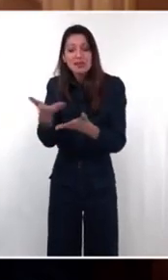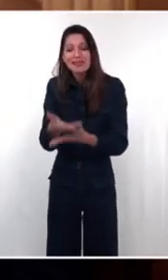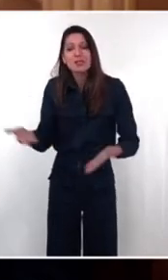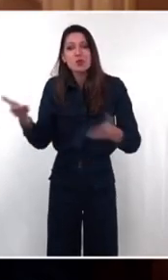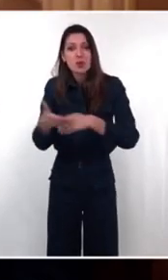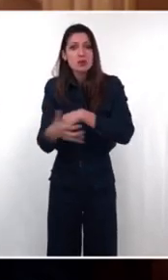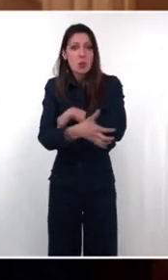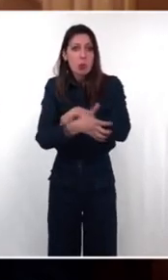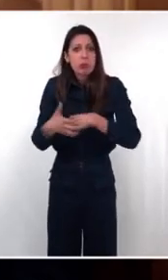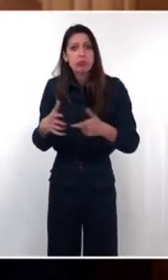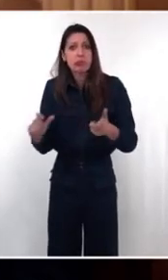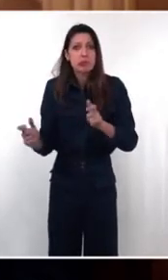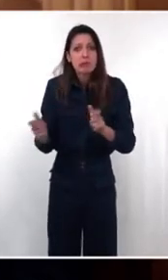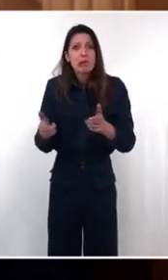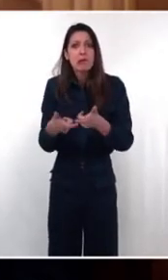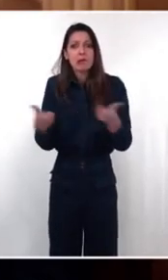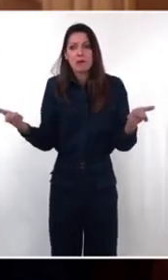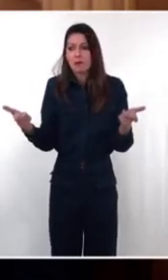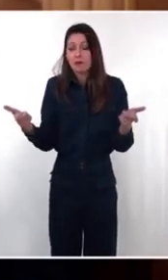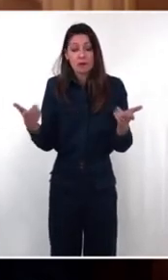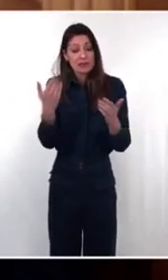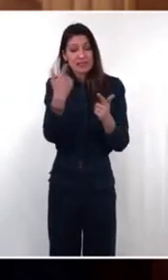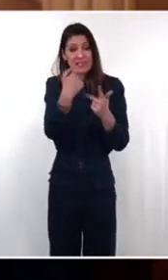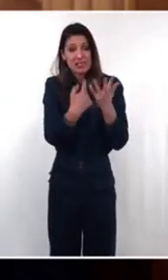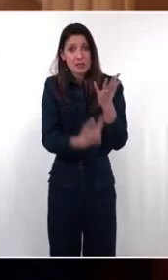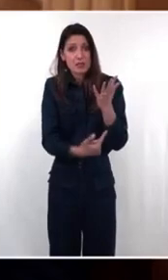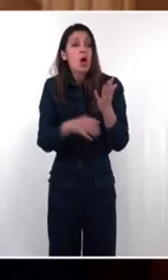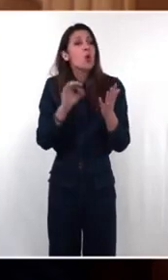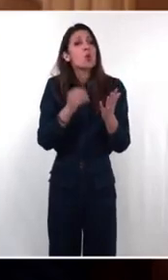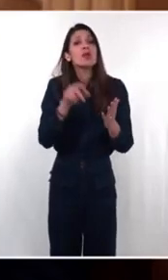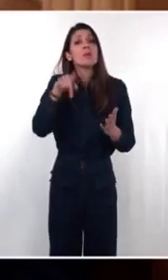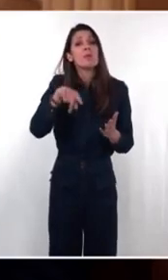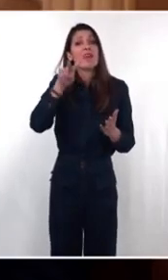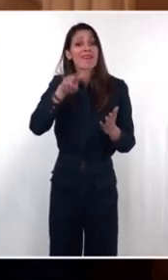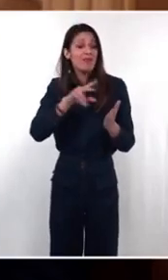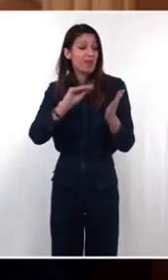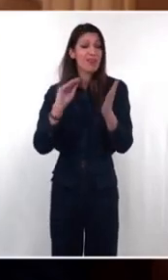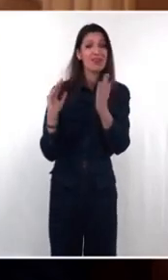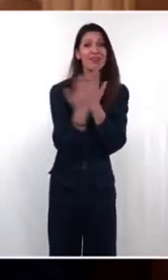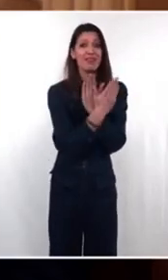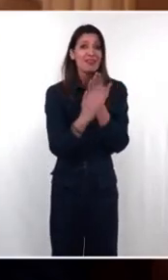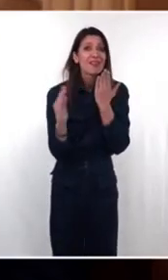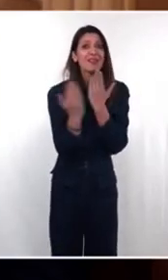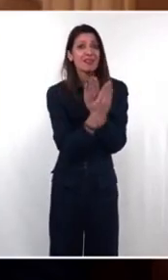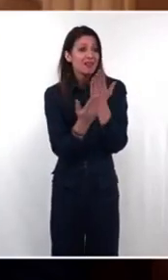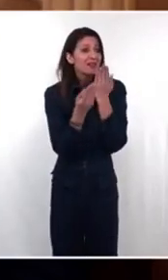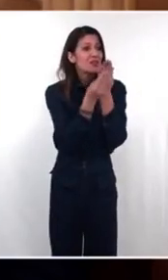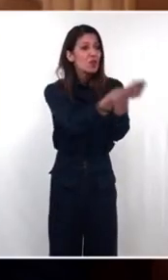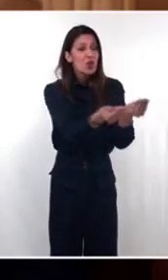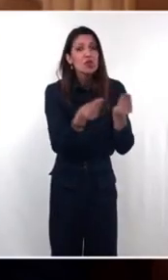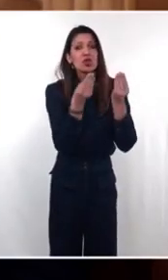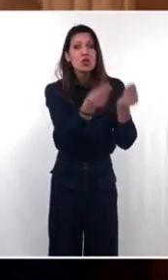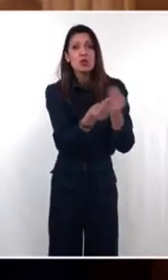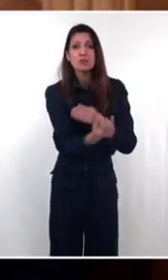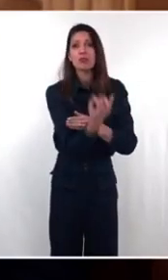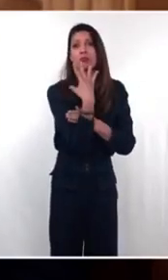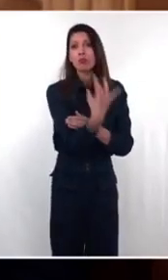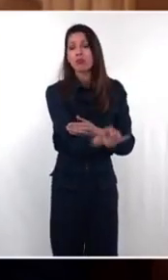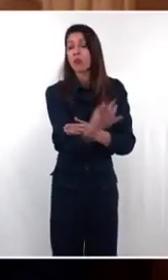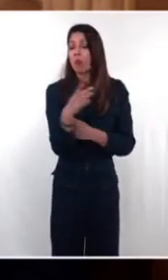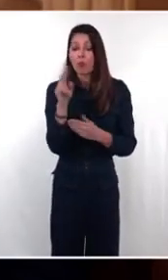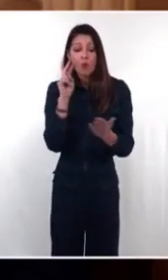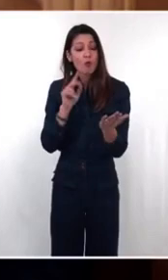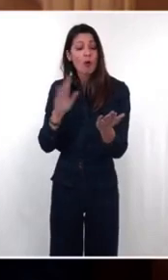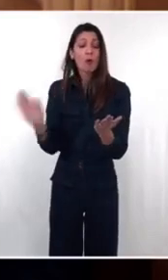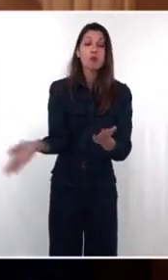ça, c'est inscrit au PV de différents conseils municipaux, vous les avez tous refusés, ou alors quand vous ne les avez pas refusés, vous les avez juste balayés d'un revers